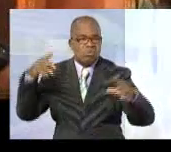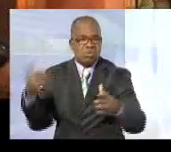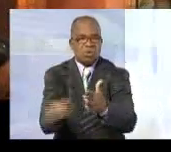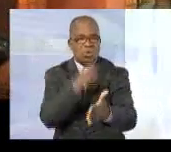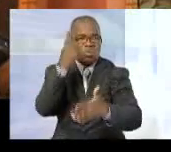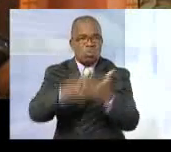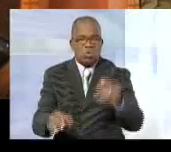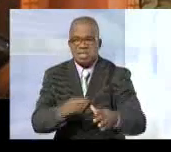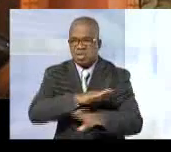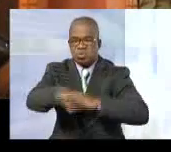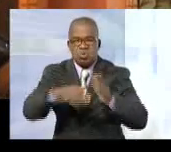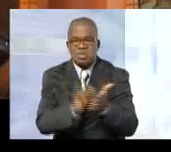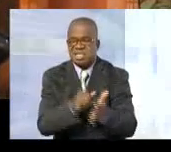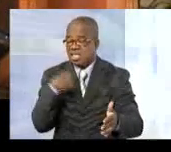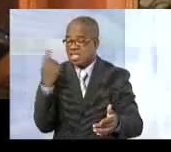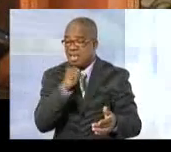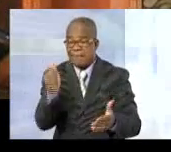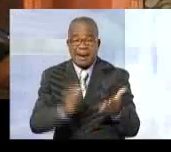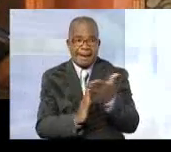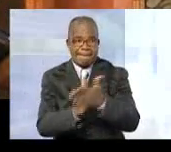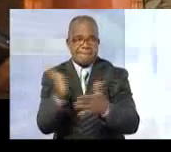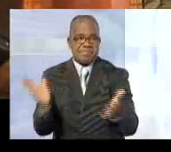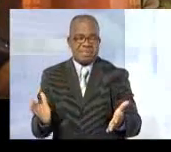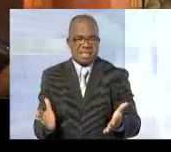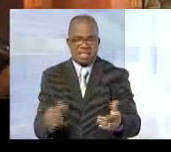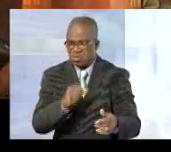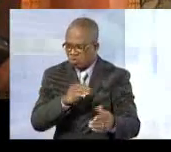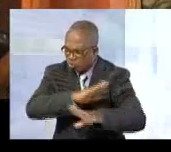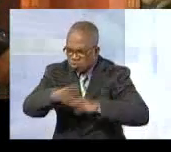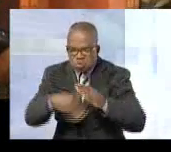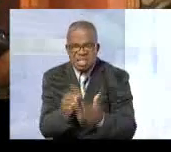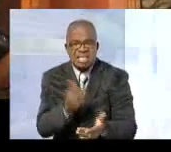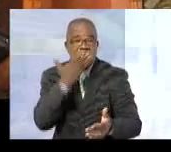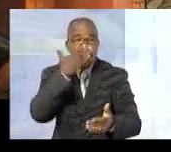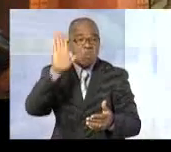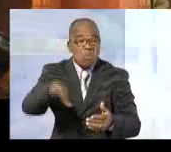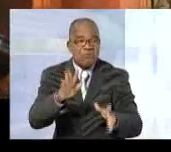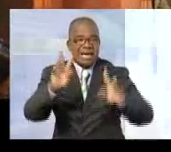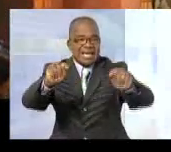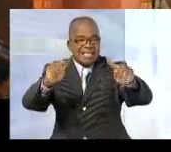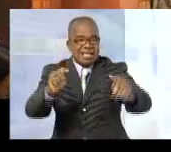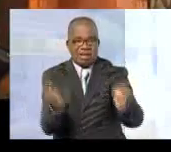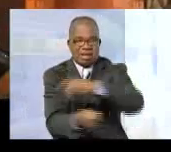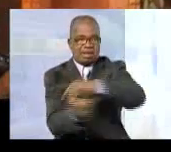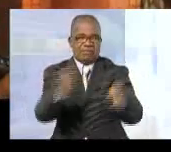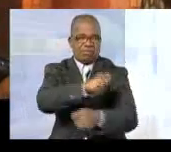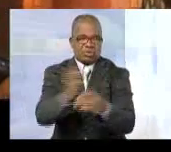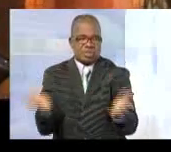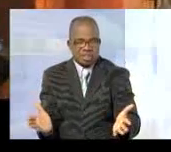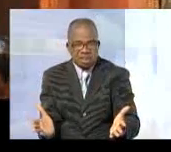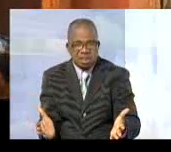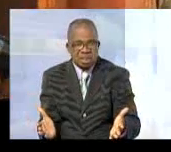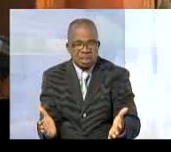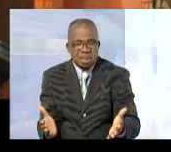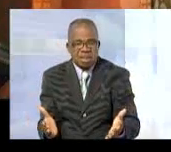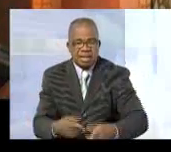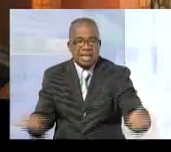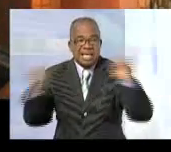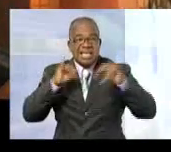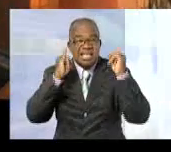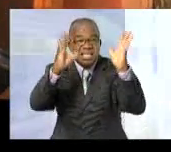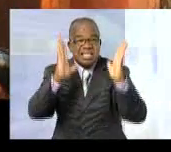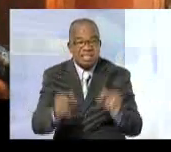faiblesses et en surpassant nos limites actuelles pour continuer à demeurer une référence à